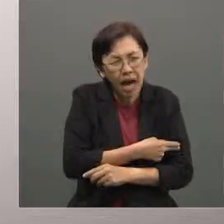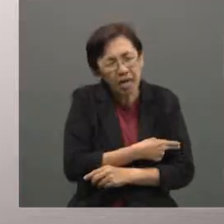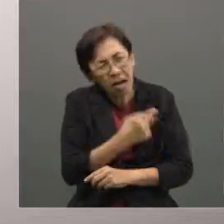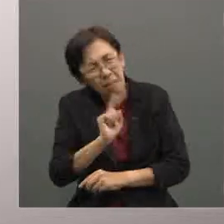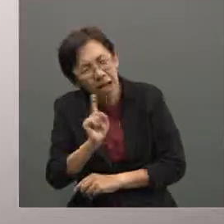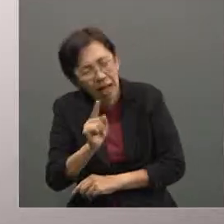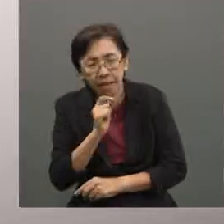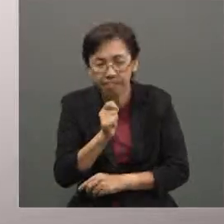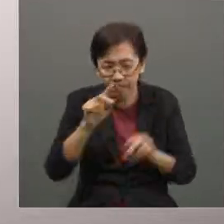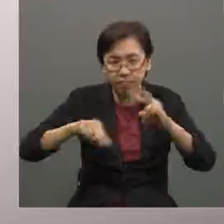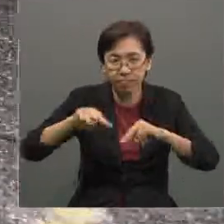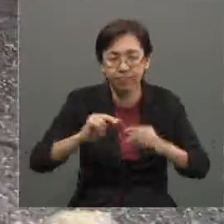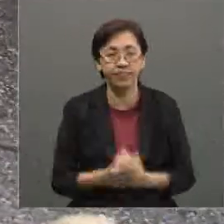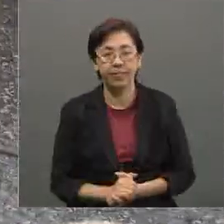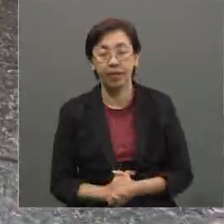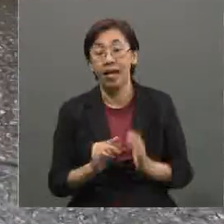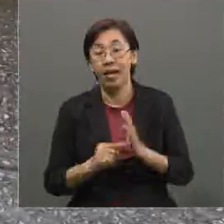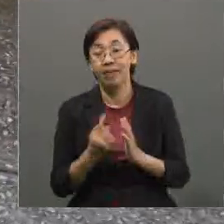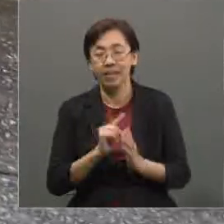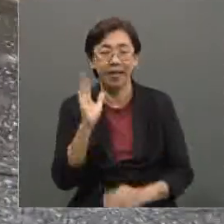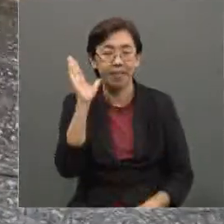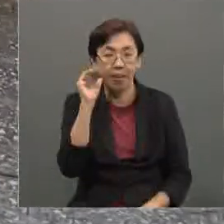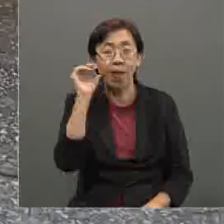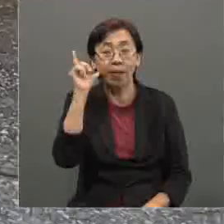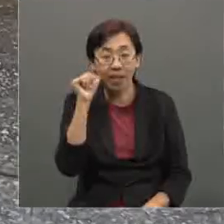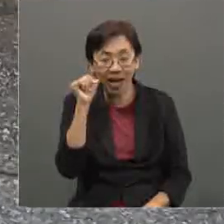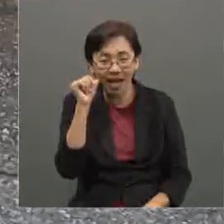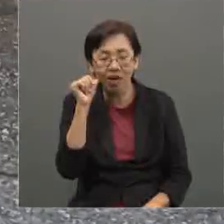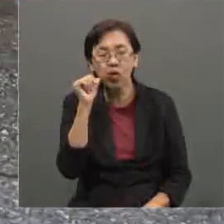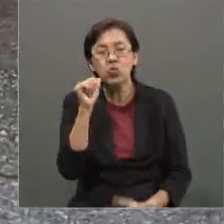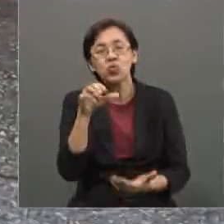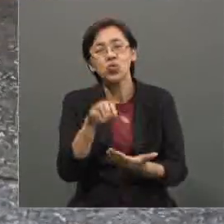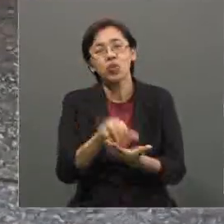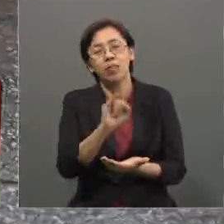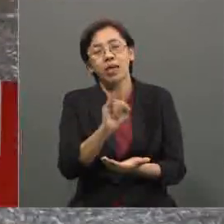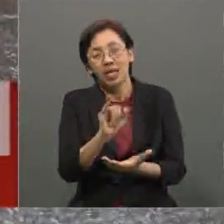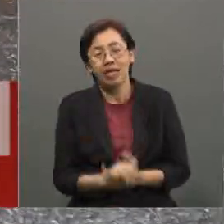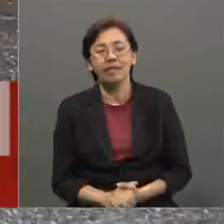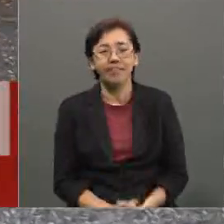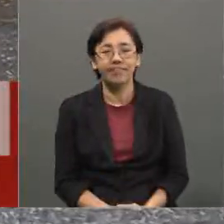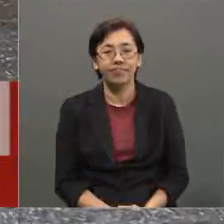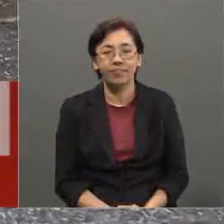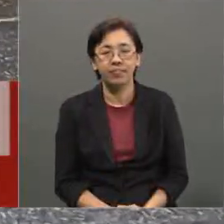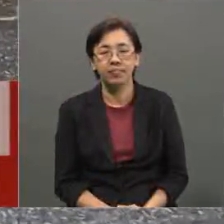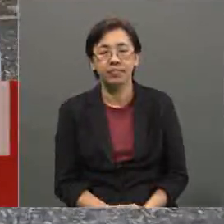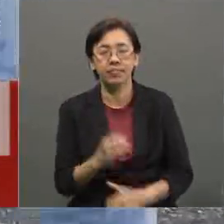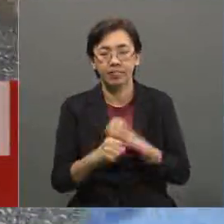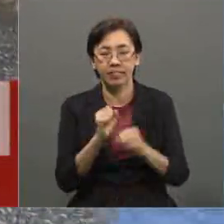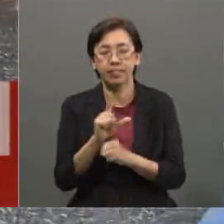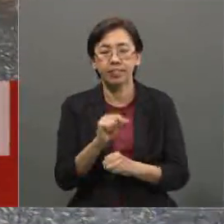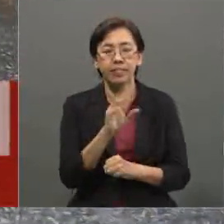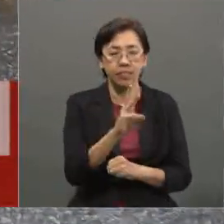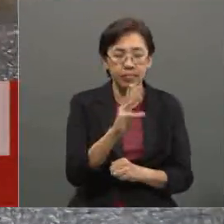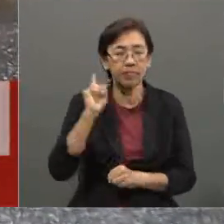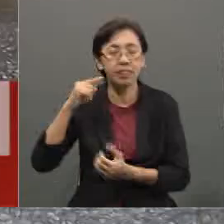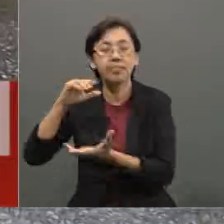ครับพาคุณผู้ชมไปดูต้นเรื่องนะครับคุณพ่อคุณแม่ผู้เคราะห์ร้ายก็คือคุณสิทธิชัดแก้วสุขแสงอายุ26ปีแล้วก็ภ